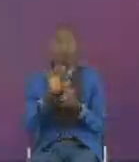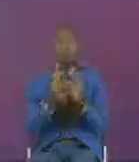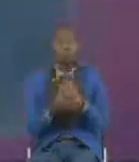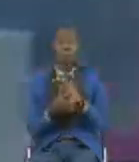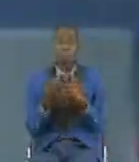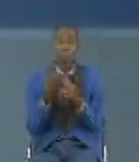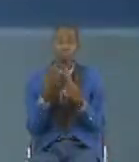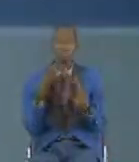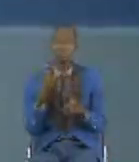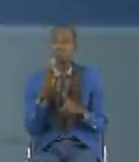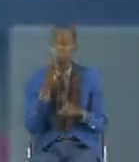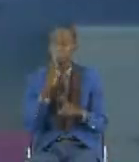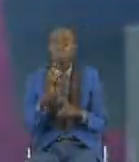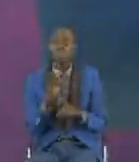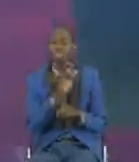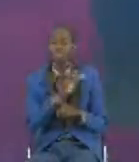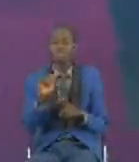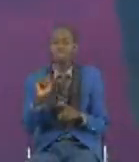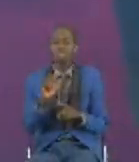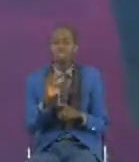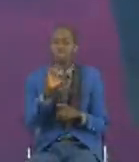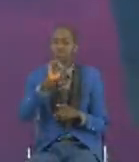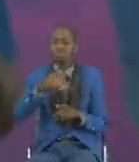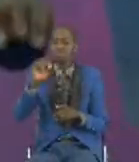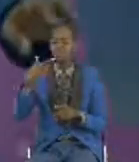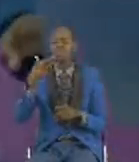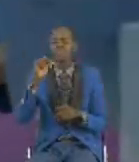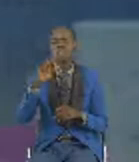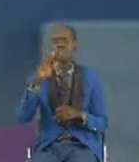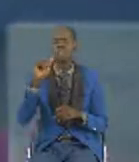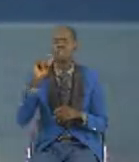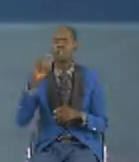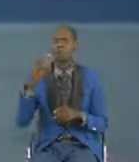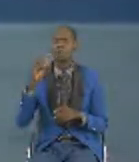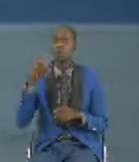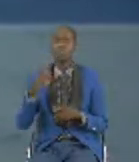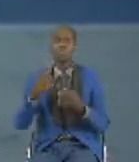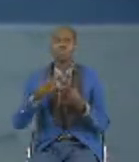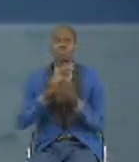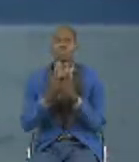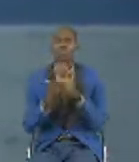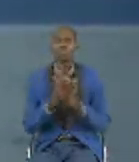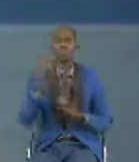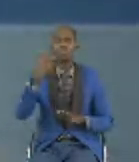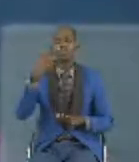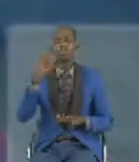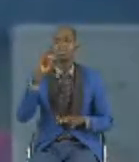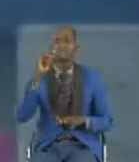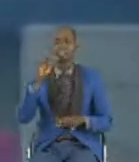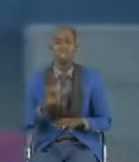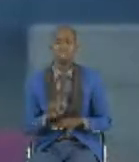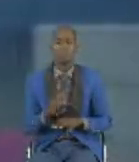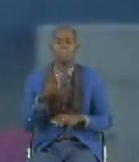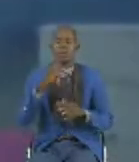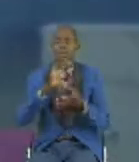Conversion d'être des sauterelles pour être des géants. Conversion de